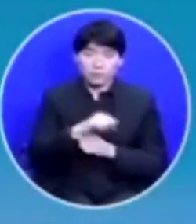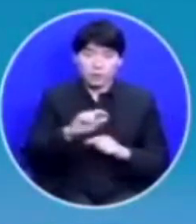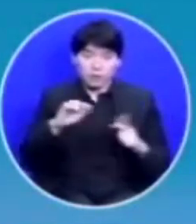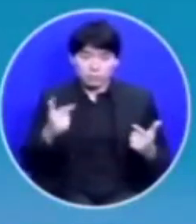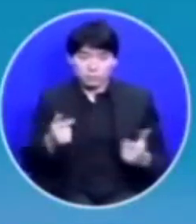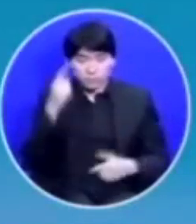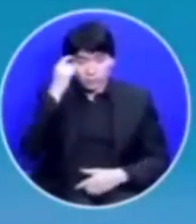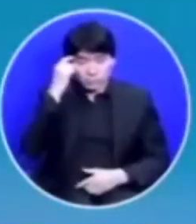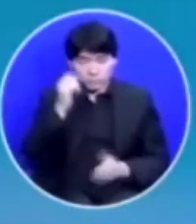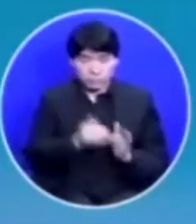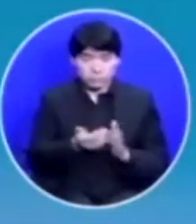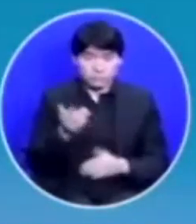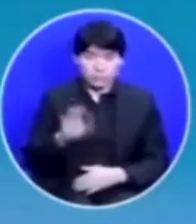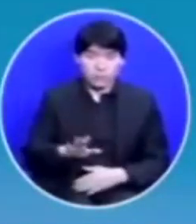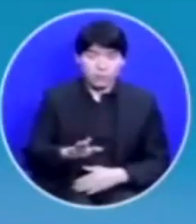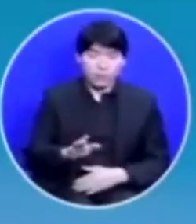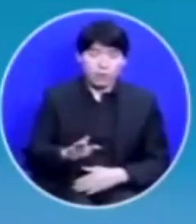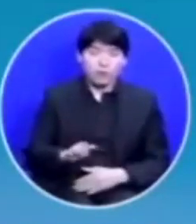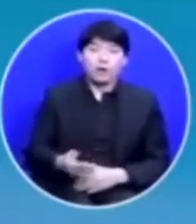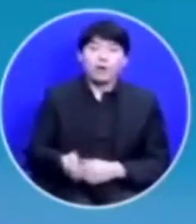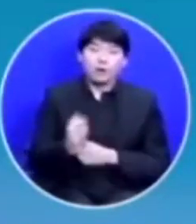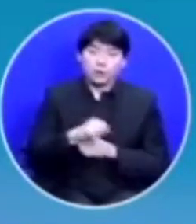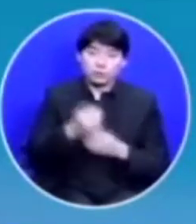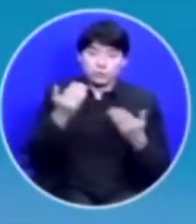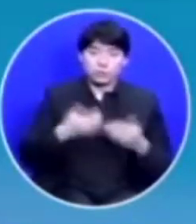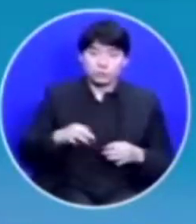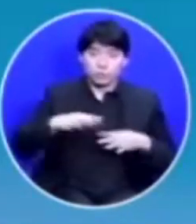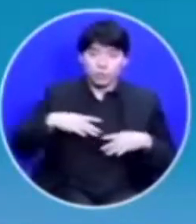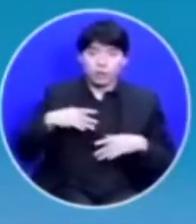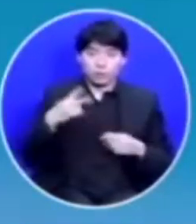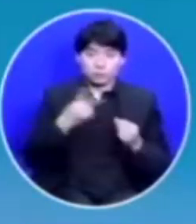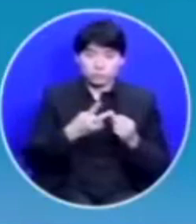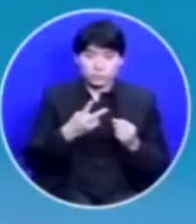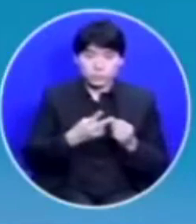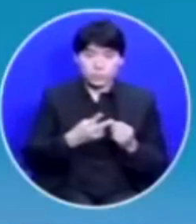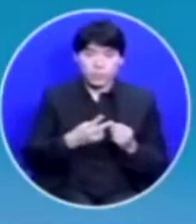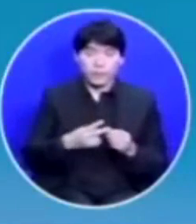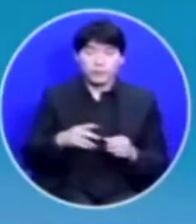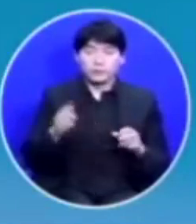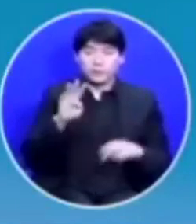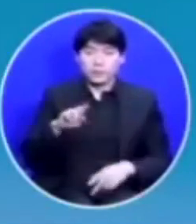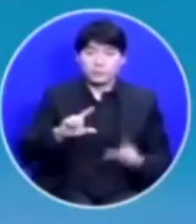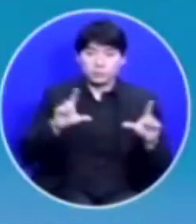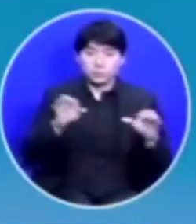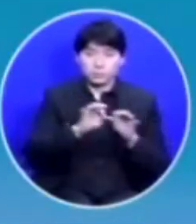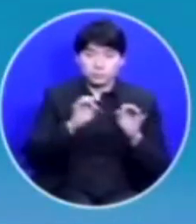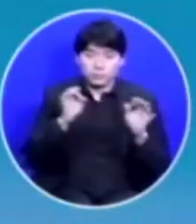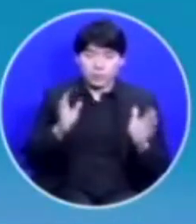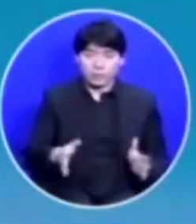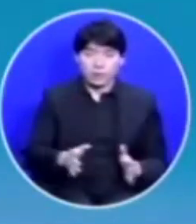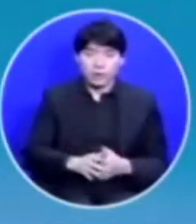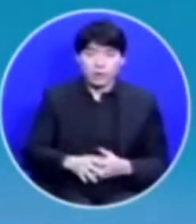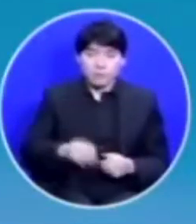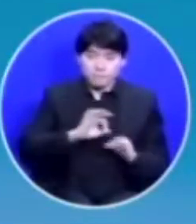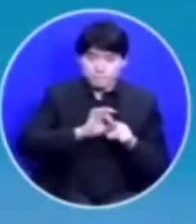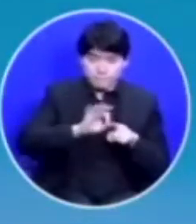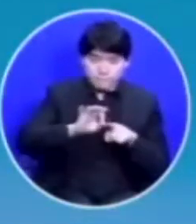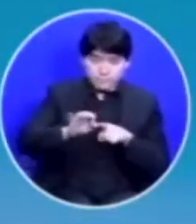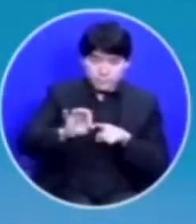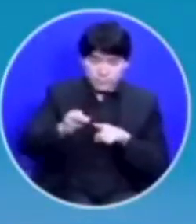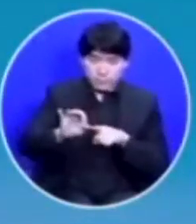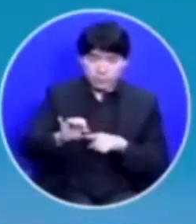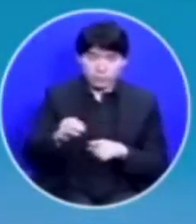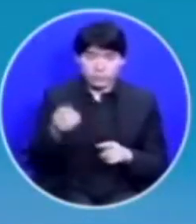생각했거든요 그런데 허락에 줘서 놀랐고 4월도 안돼 엄마가 화내고 잔소리 퍼부을 거라고 생각했는데